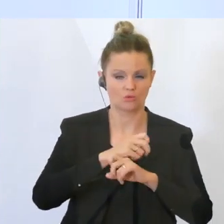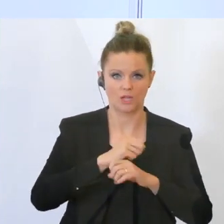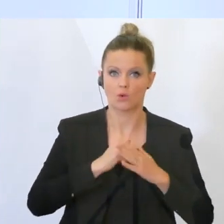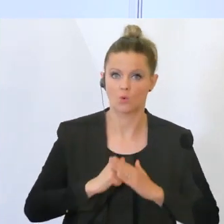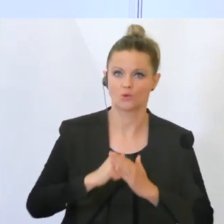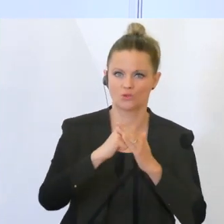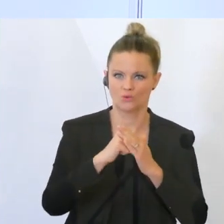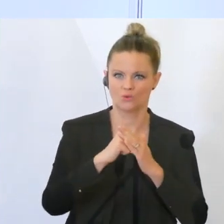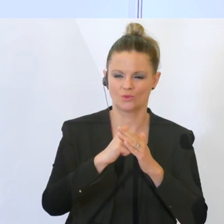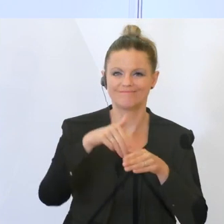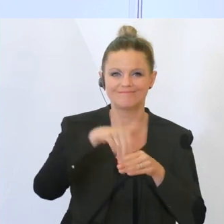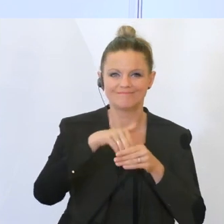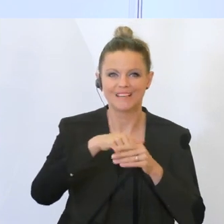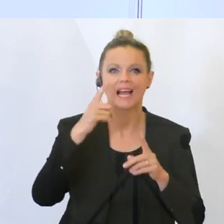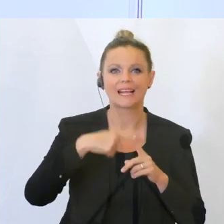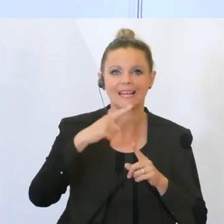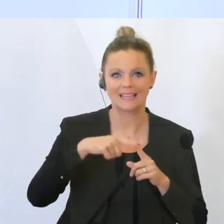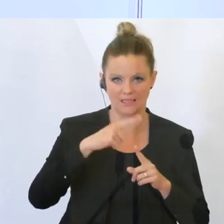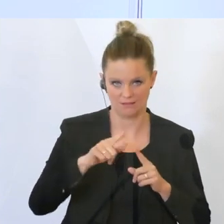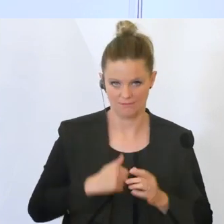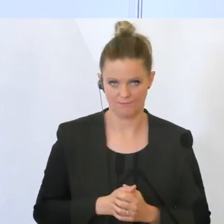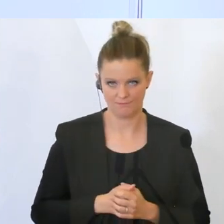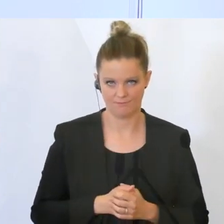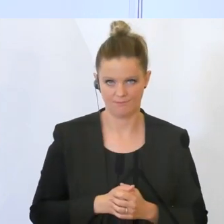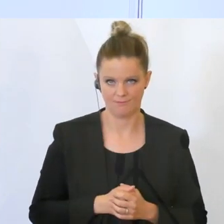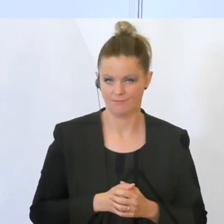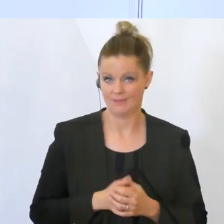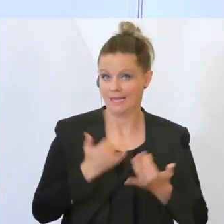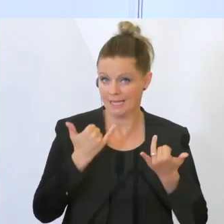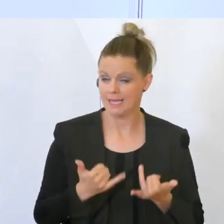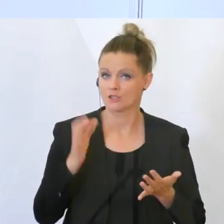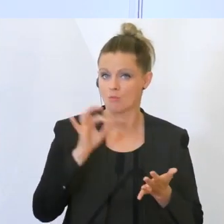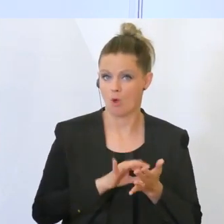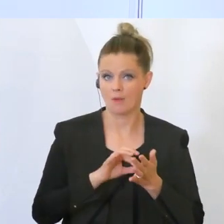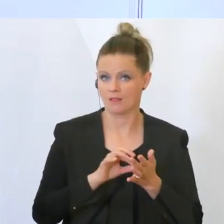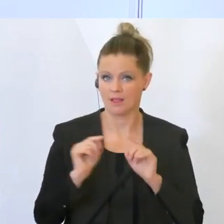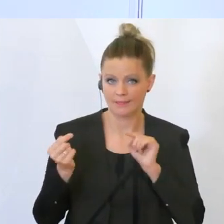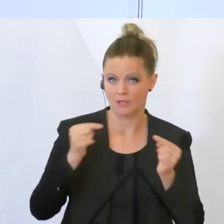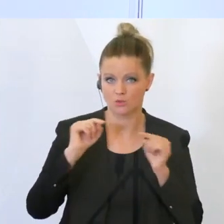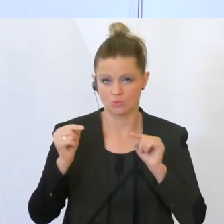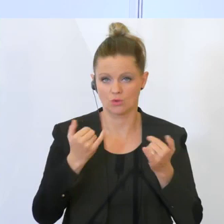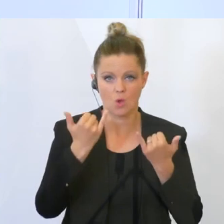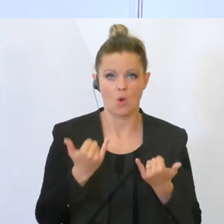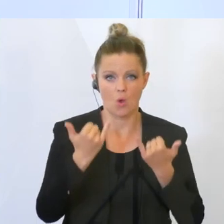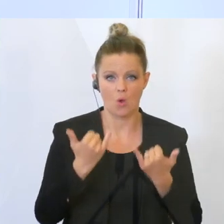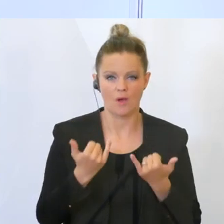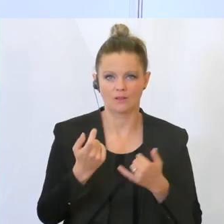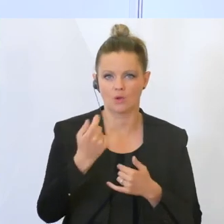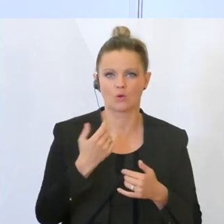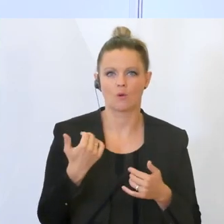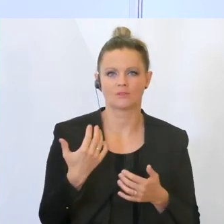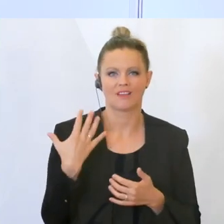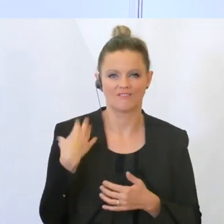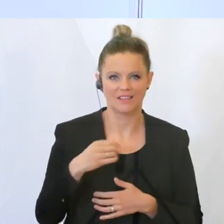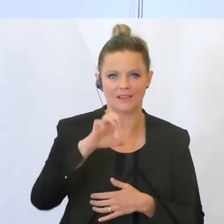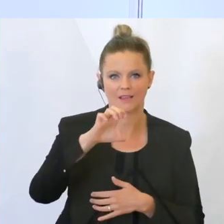helfen in Form von Krediten. Und das ist die Frage, die gerade diskutiert wird. Auch heute gibt es ja wieder eine ECOFIN-Videokonferenz, wo